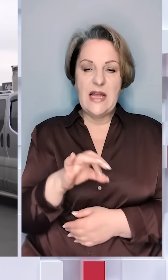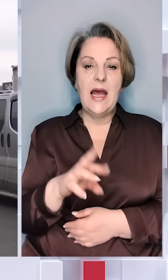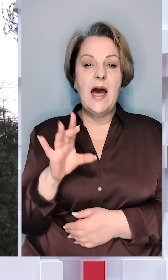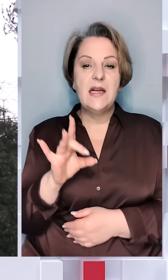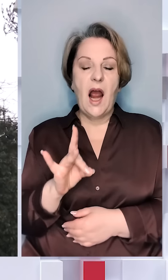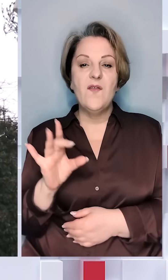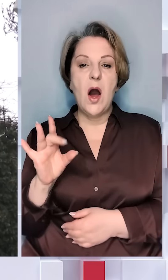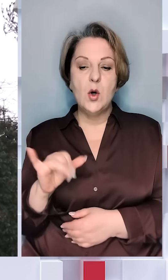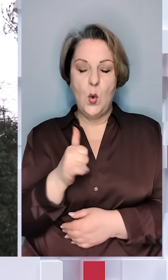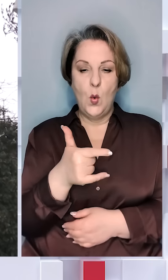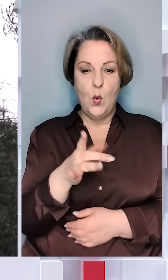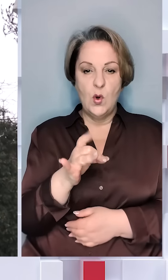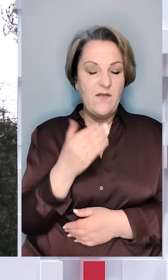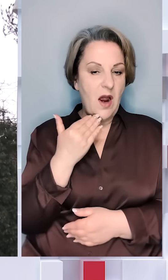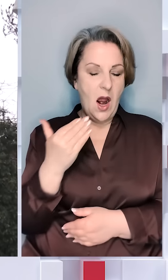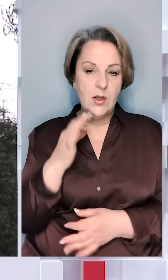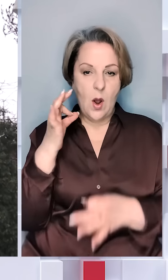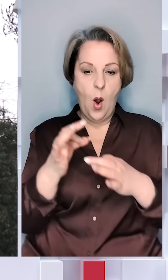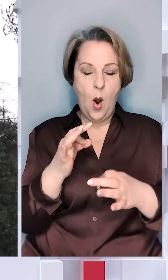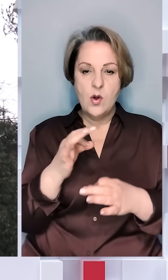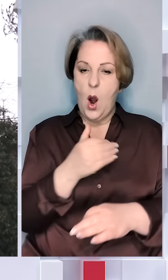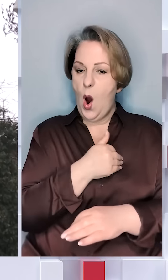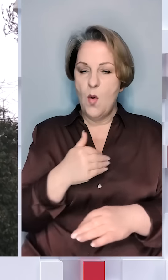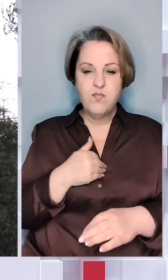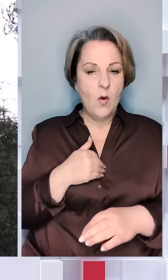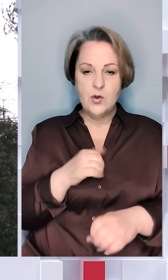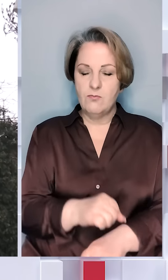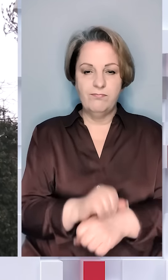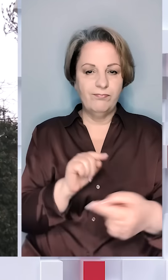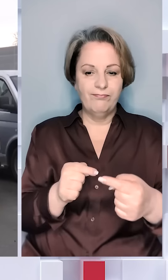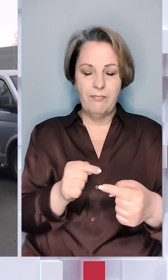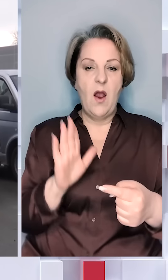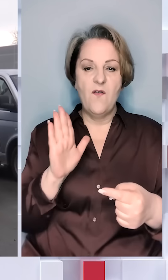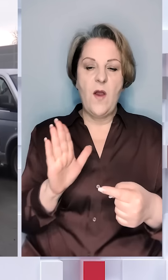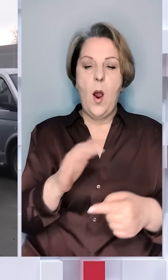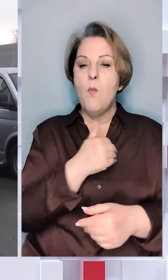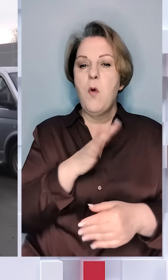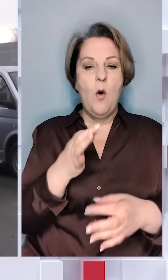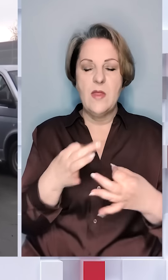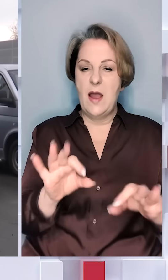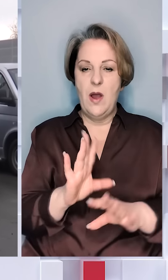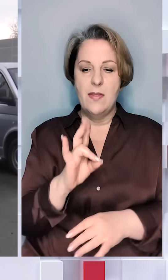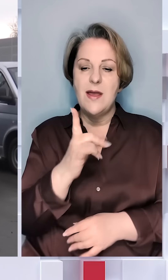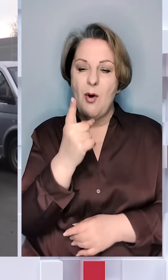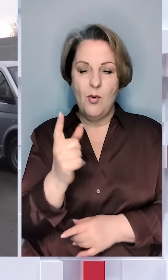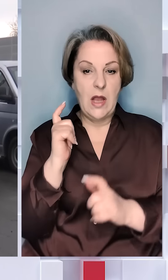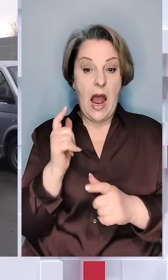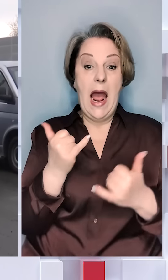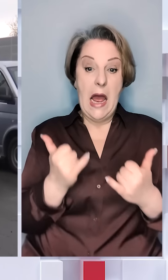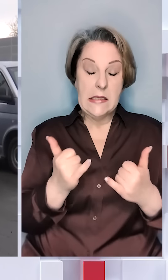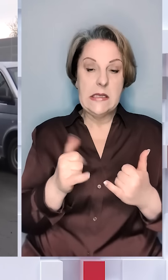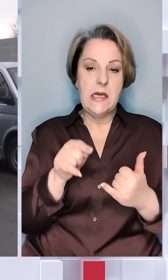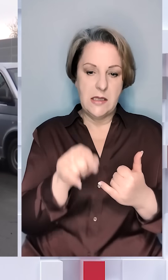Ягодин-Раваруська та Угринів за останню добу польські протестувальники не пропустили у бік Польщі жодної вантажівки. Наразі на цих пунктах пропуску стоїть